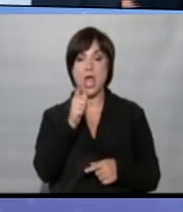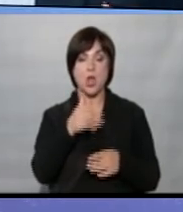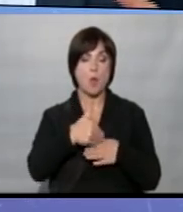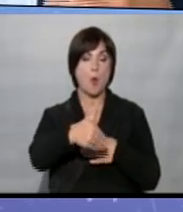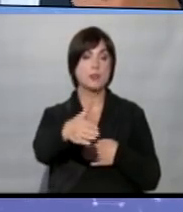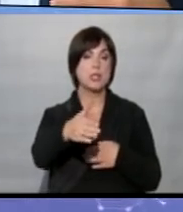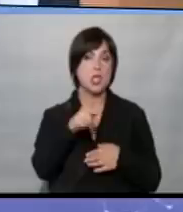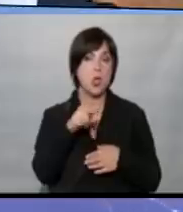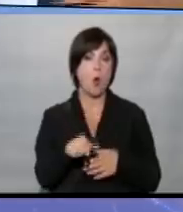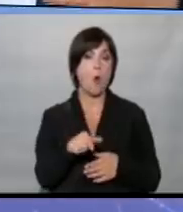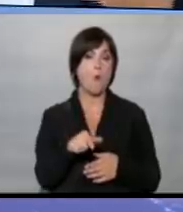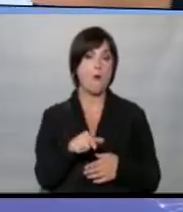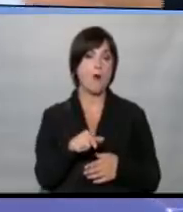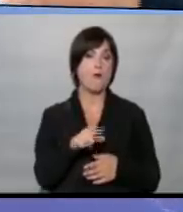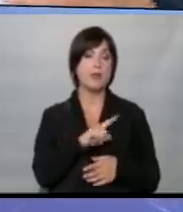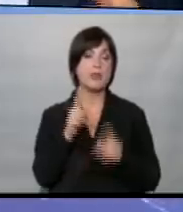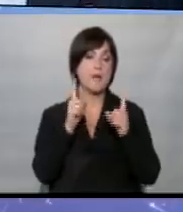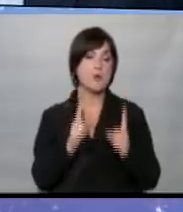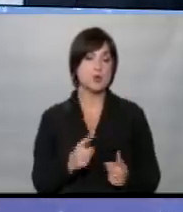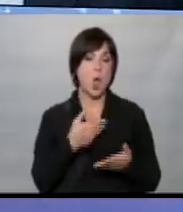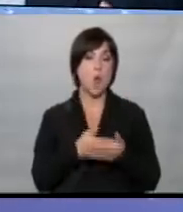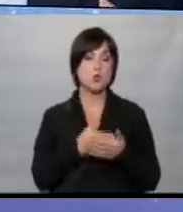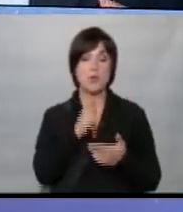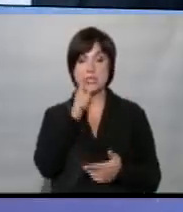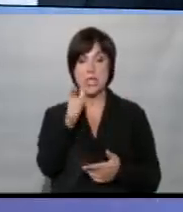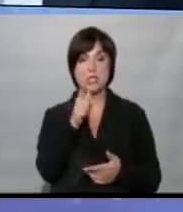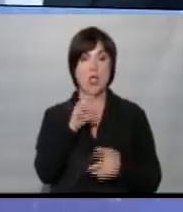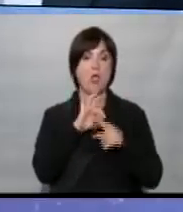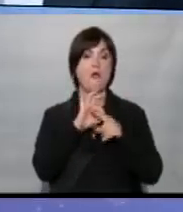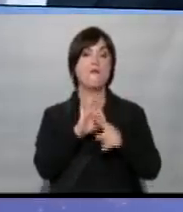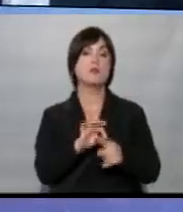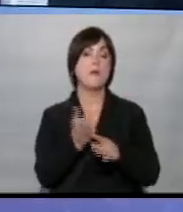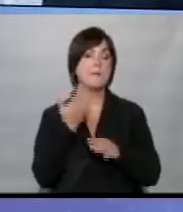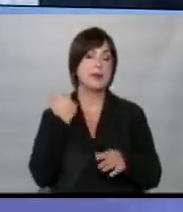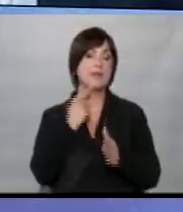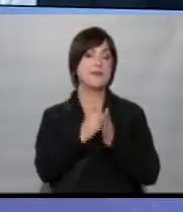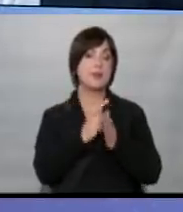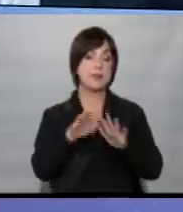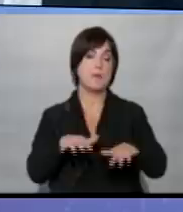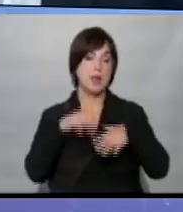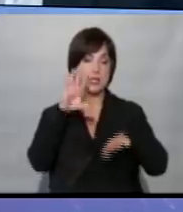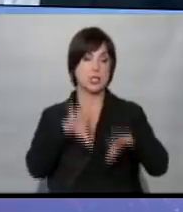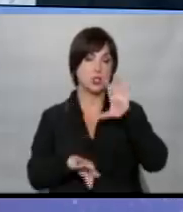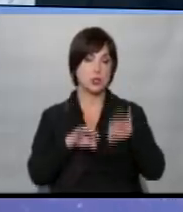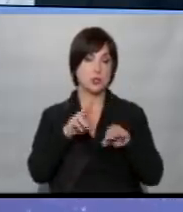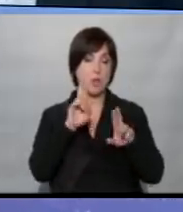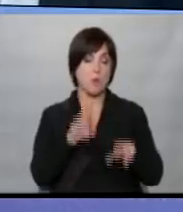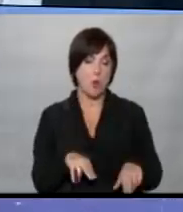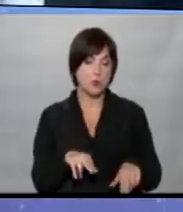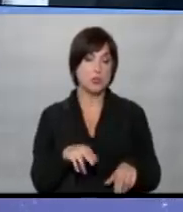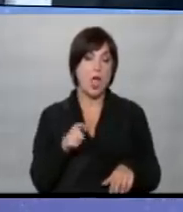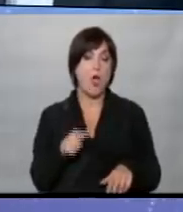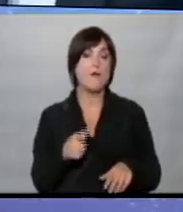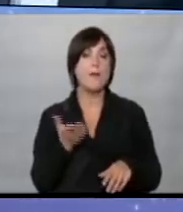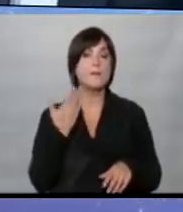И тој, тој, таа непостоење на таа основа за диалог ќе води кон предвремени парламентарни избори, што се се поочигледни, а на